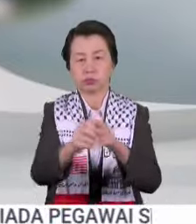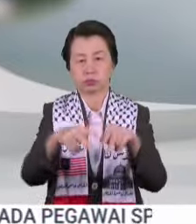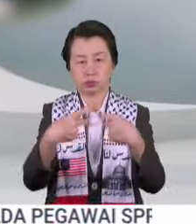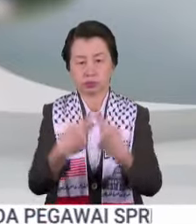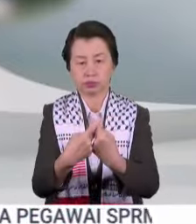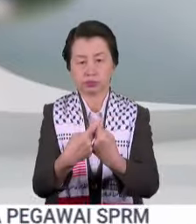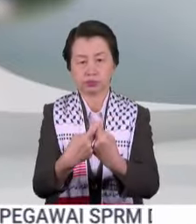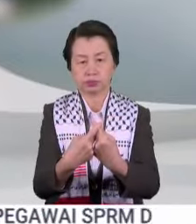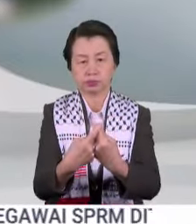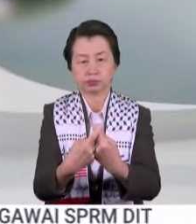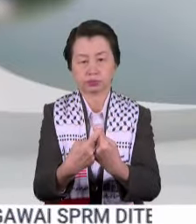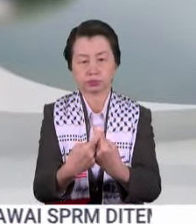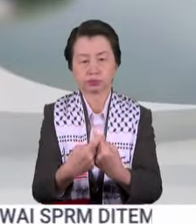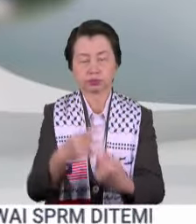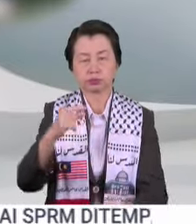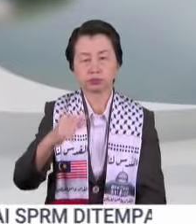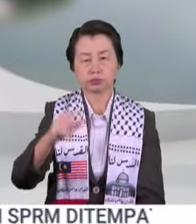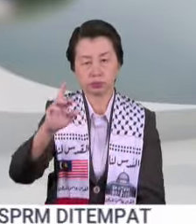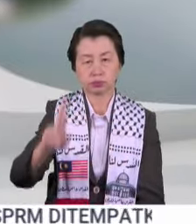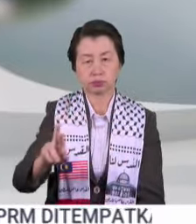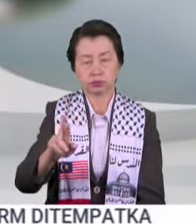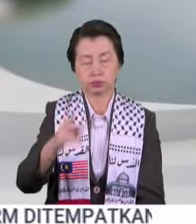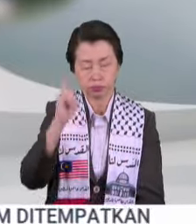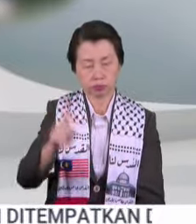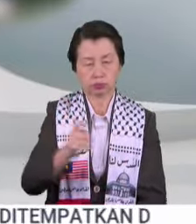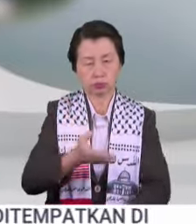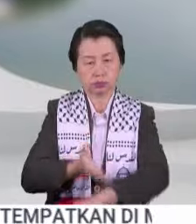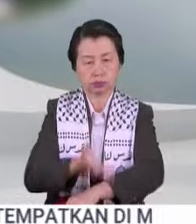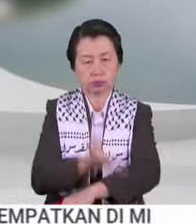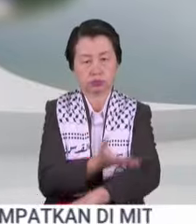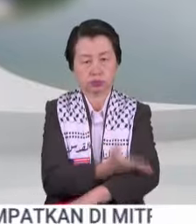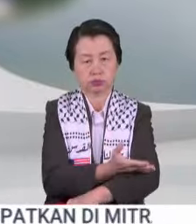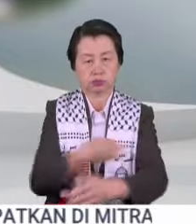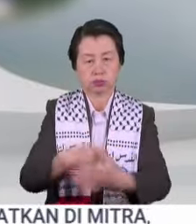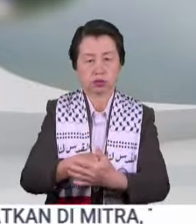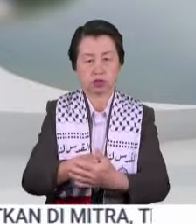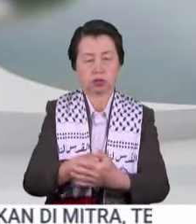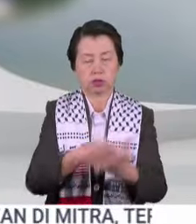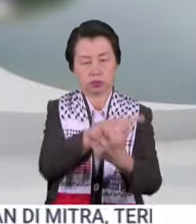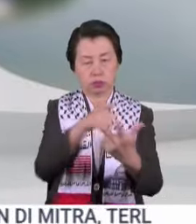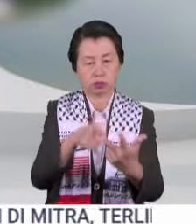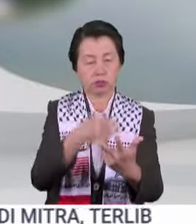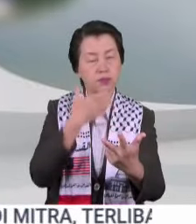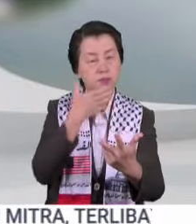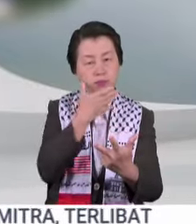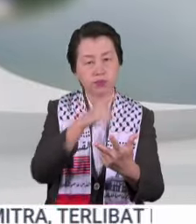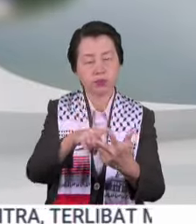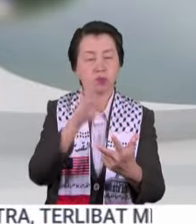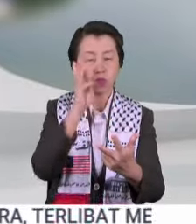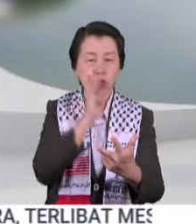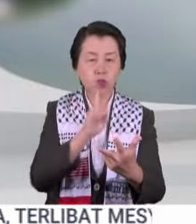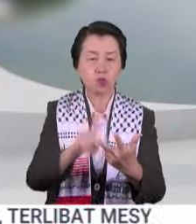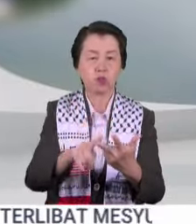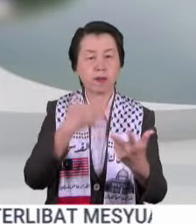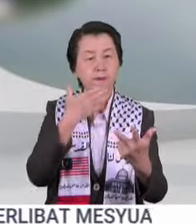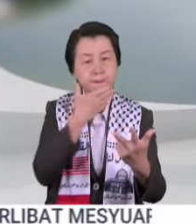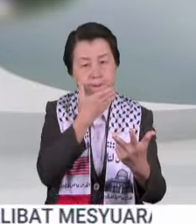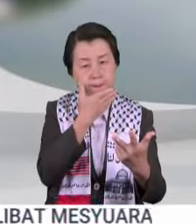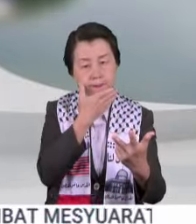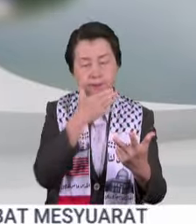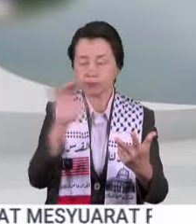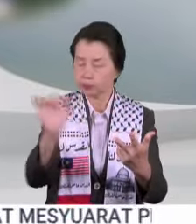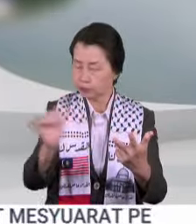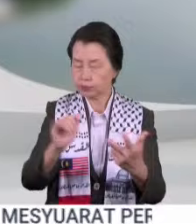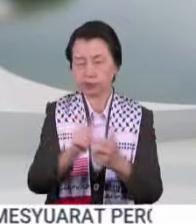gagasan rakyat Sabah gagasan rakyat di semua peringkat perlu diperkasa khususnya dalam tiga sayap utama iaitu Pemuda wanita dan belia wanis ia